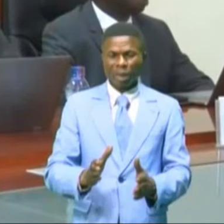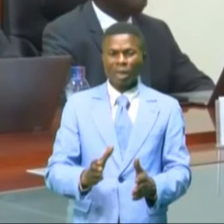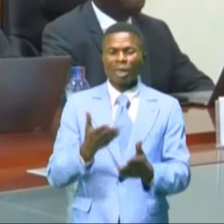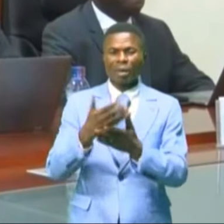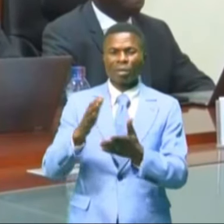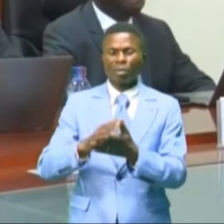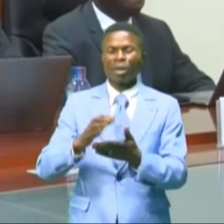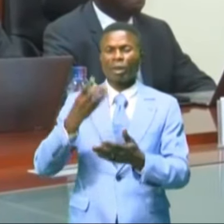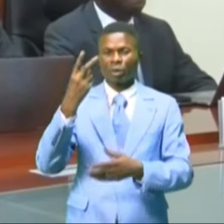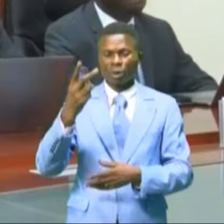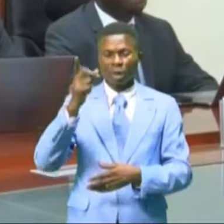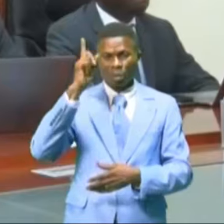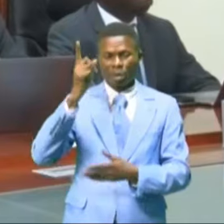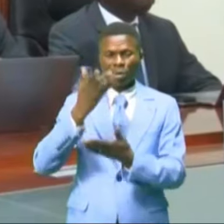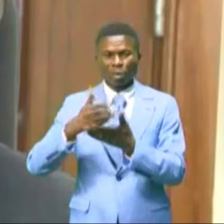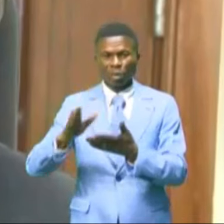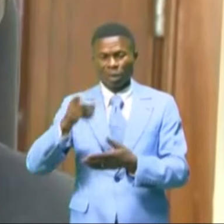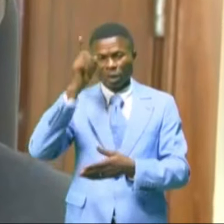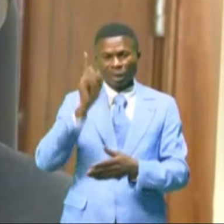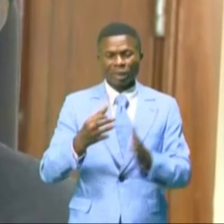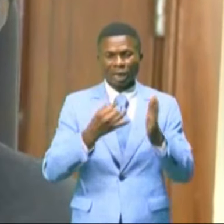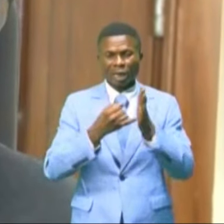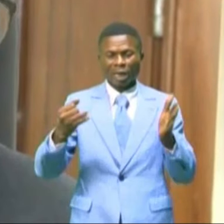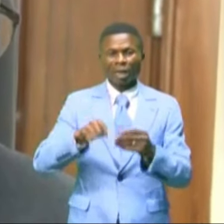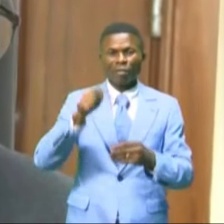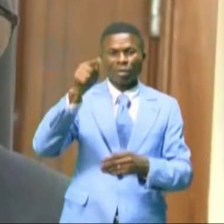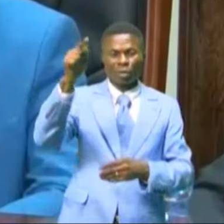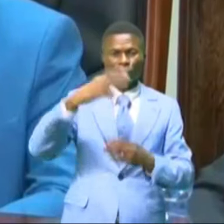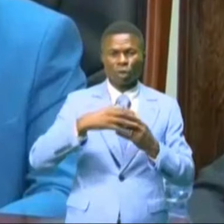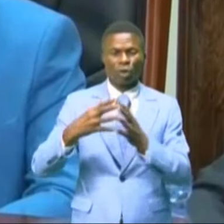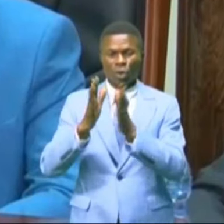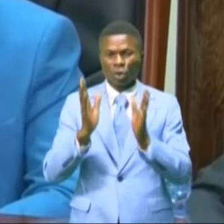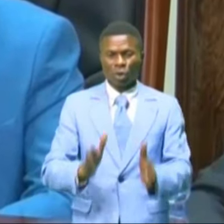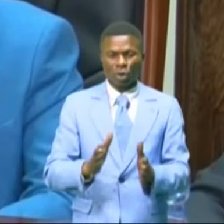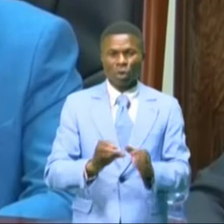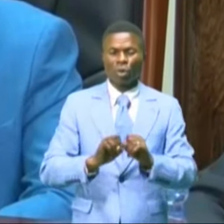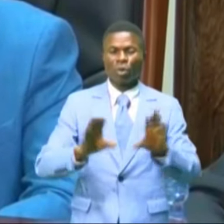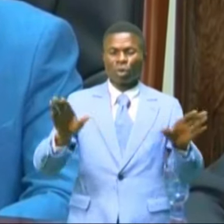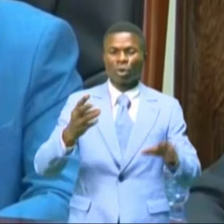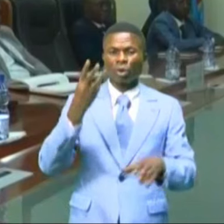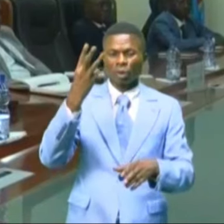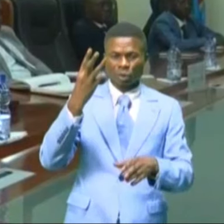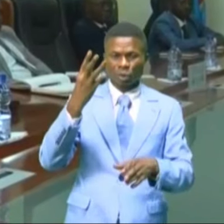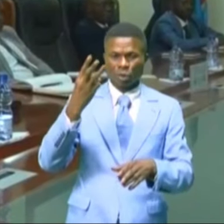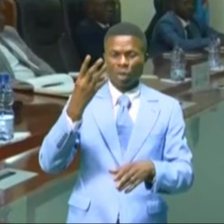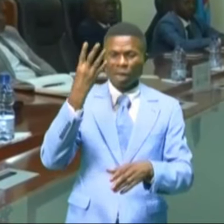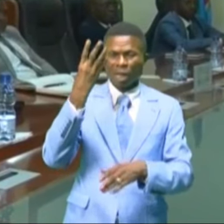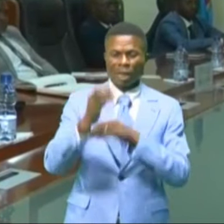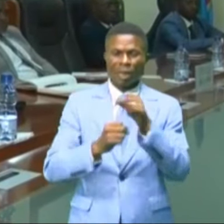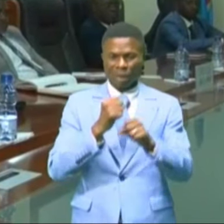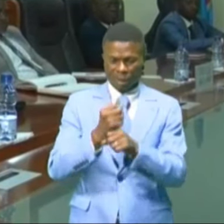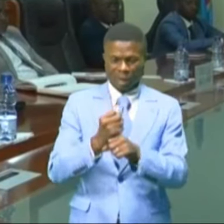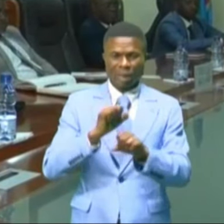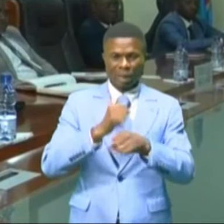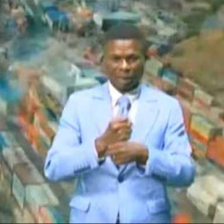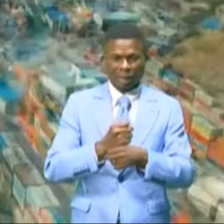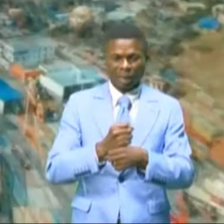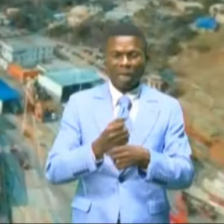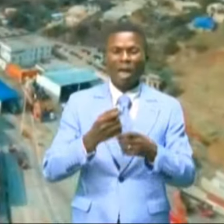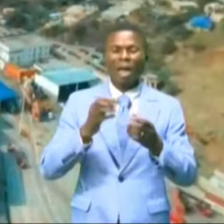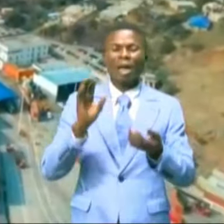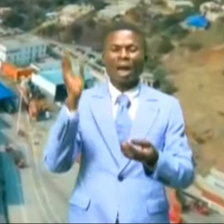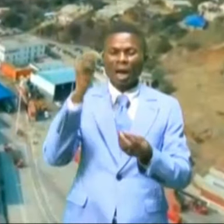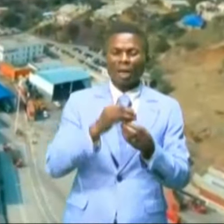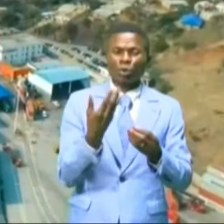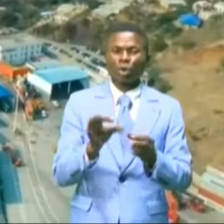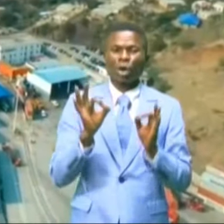deux étapes. La première, de 180 millions de dollars américains, va s'étendre sur 3 à 4 ans. Elle va consister à rénover et